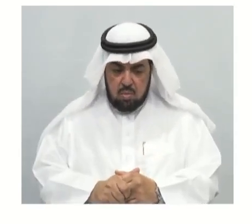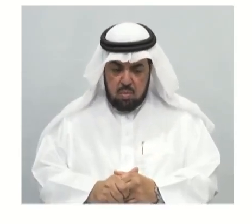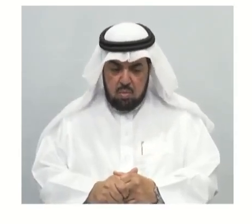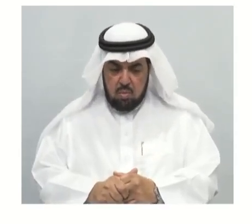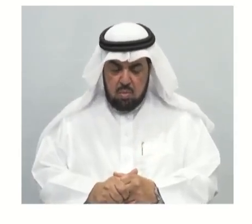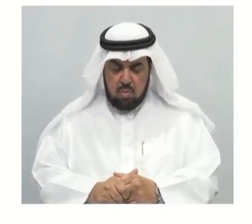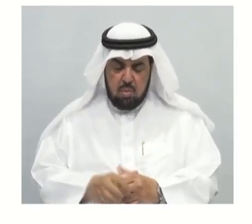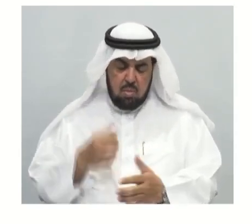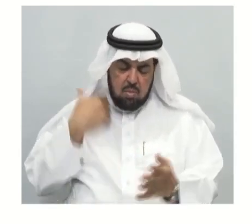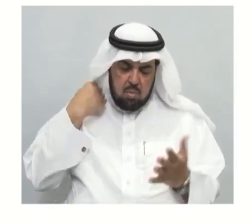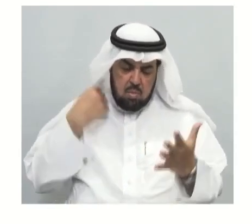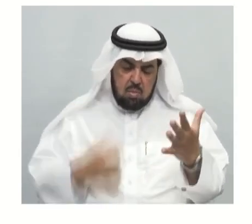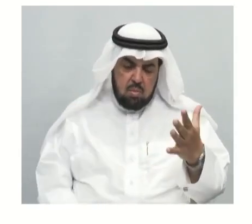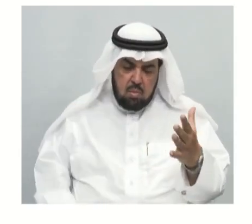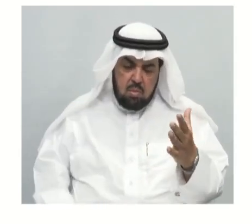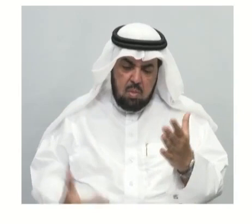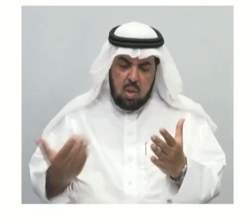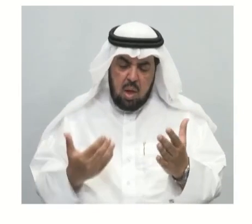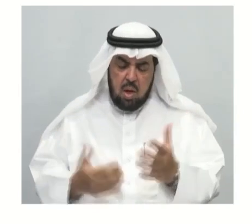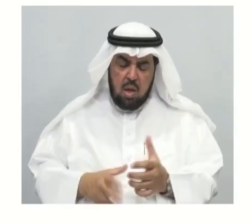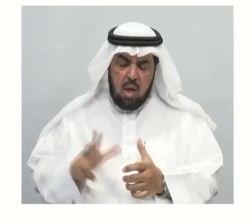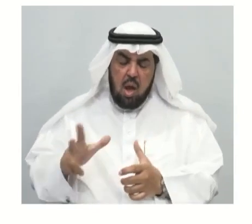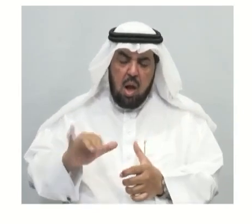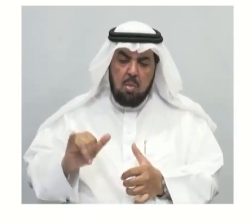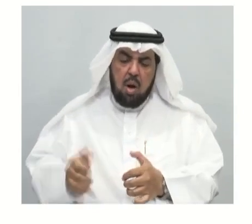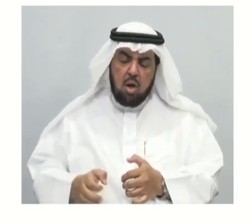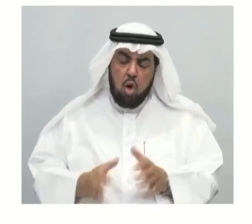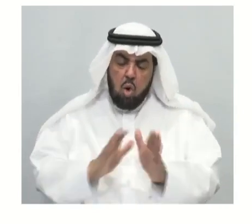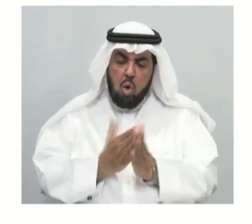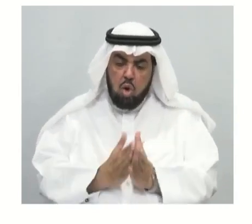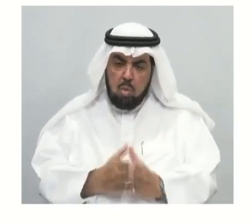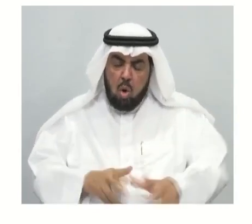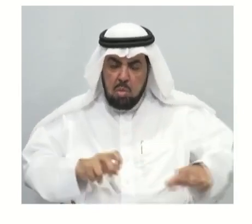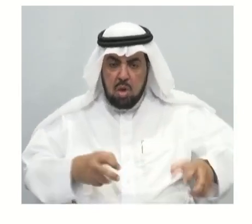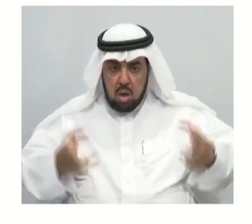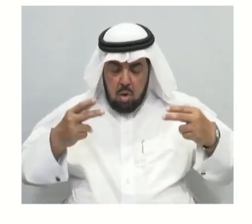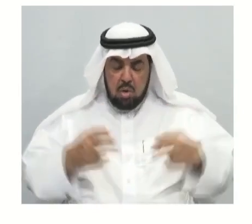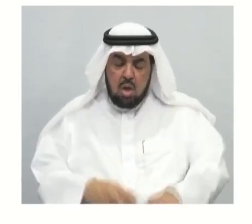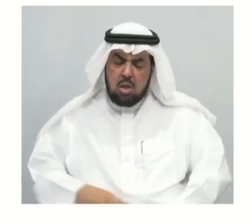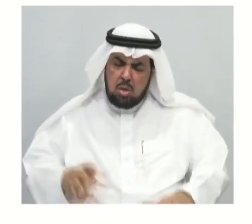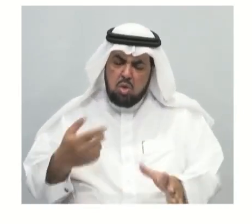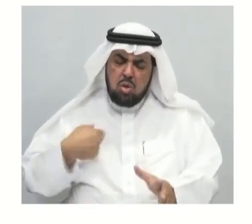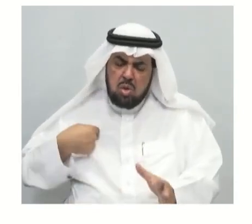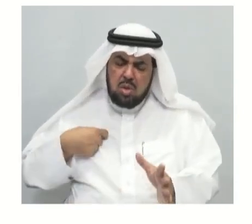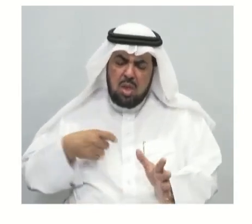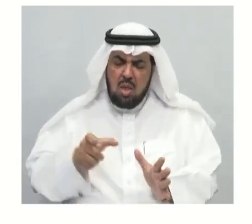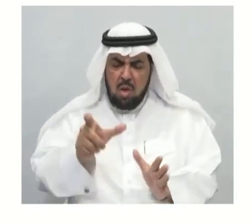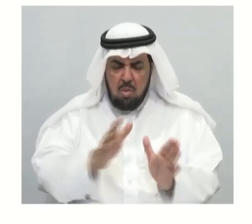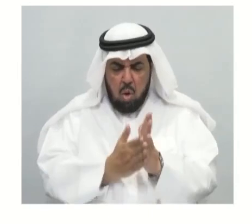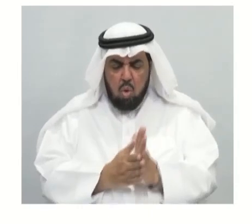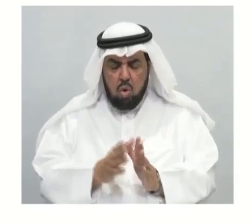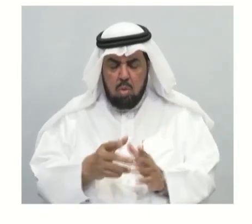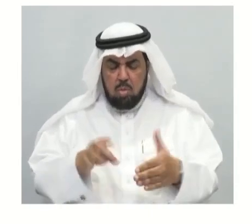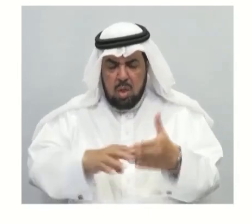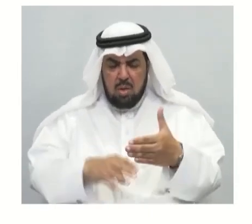الملحقات المراجع قائمه بالكتب او مصادر المعلومات يتم سرد جميع العناصر التي تم الاقتباس منها بالترتيب